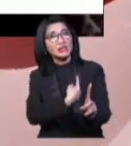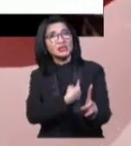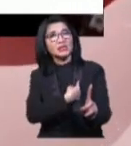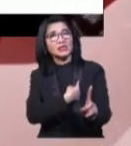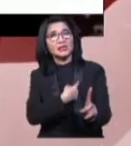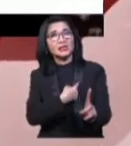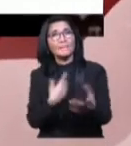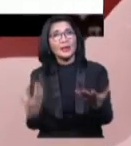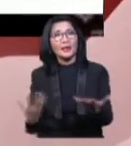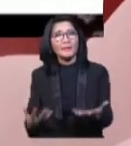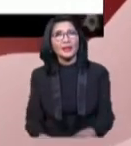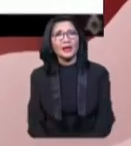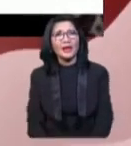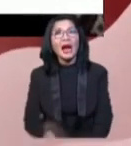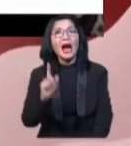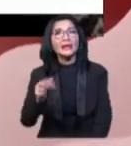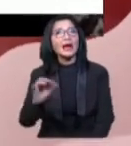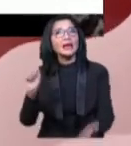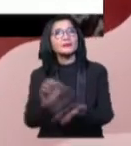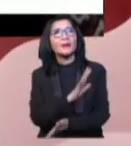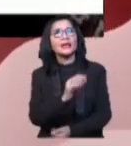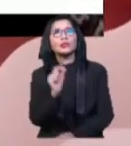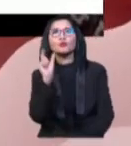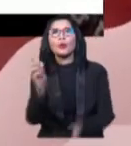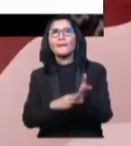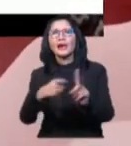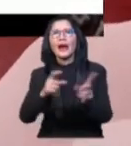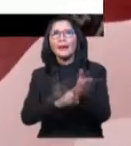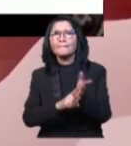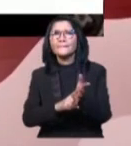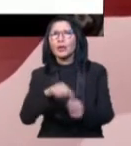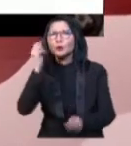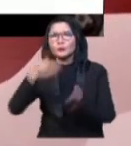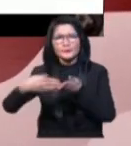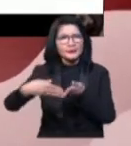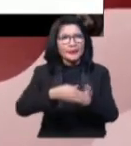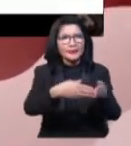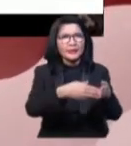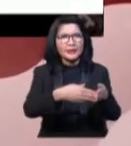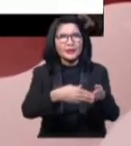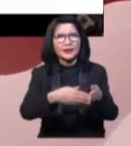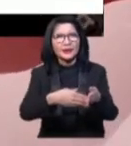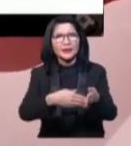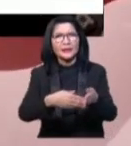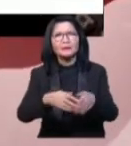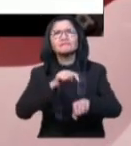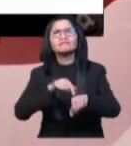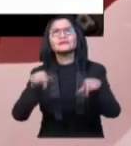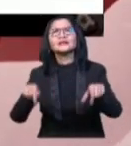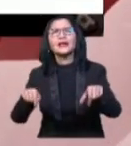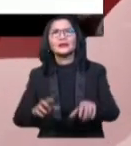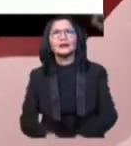sendiri, adakah peluang bagi UMKM untuk mensiasati keadaan seperti